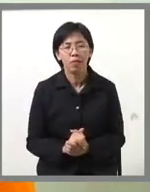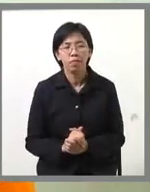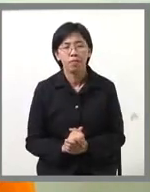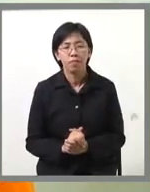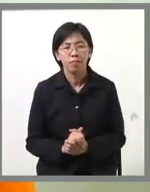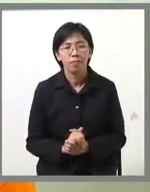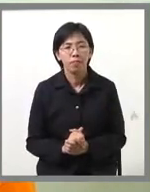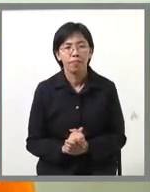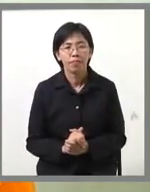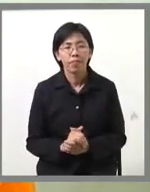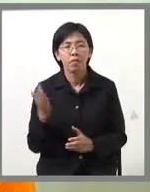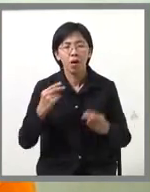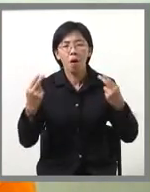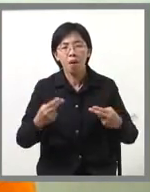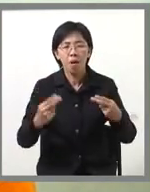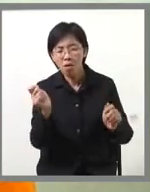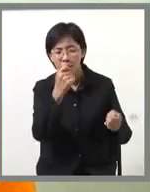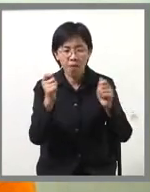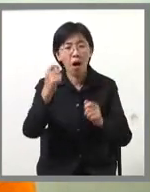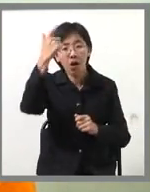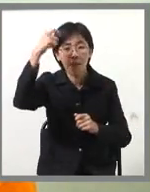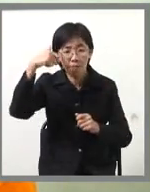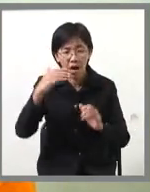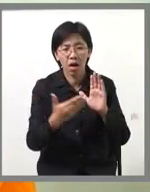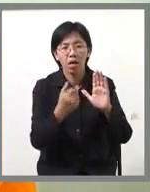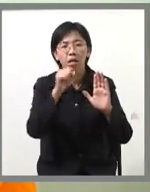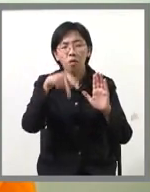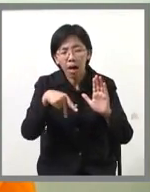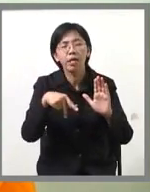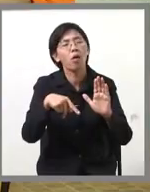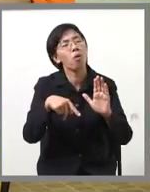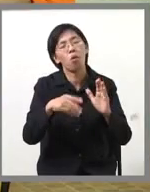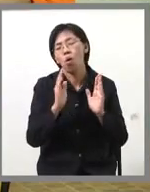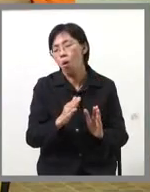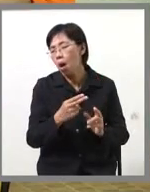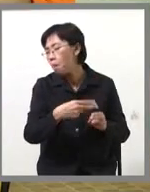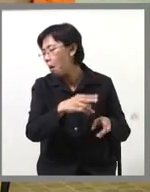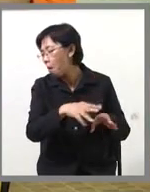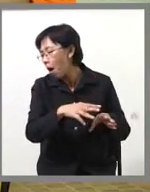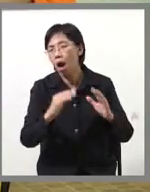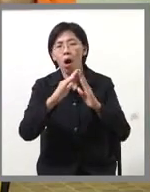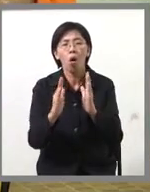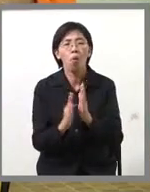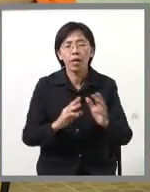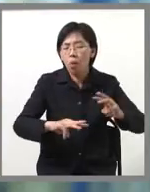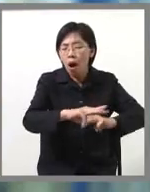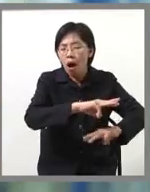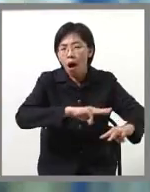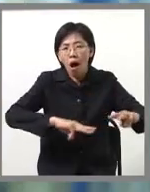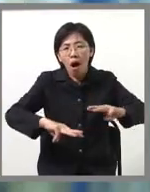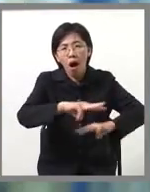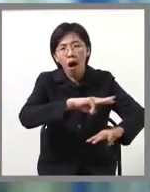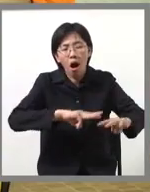หลังก็มีศึกพม่าเมืองสุพรรณก็ถูกทิ้งแต่ผลที่สุดก็วัดป่าก็เลยล้างไปด้ว